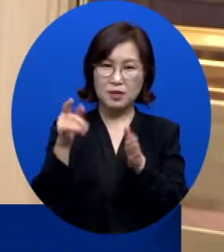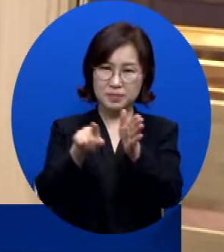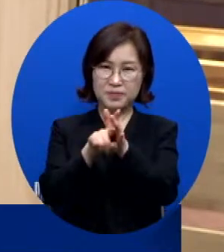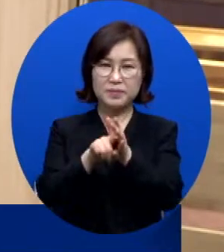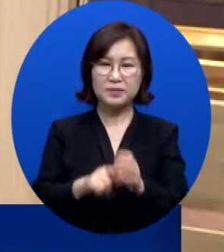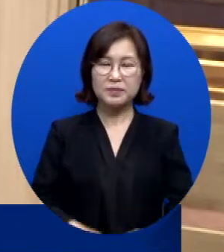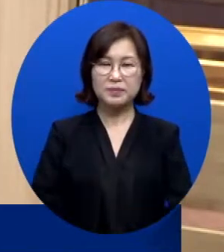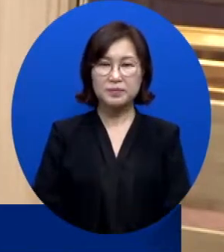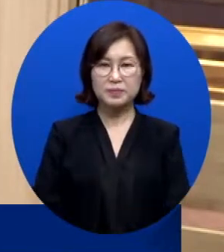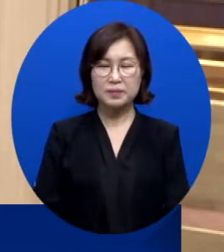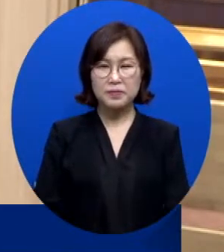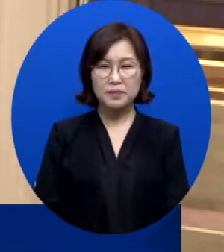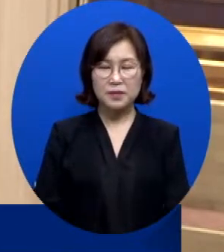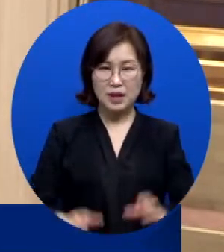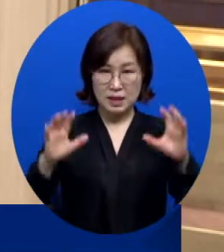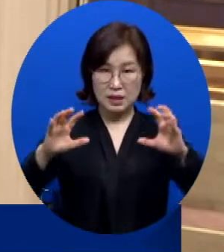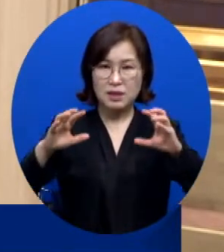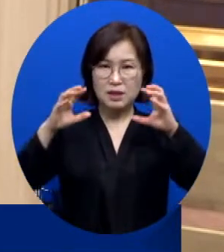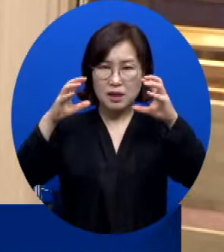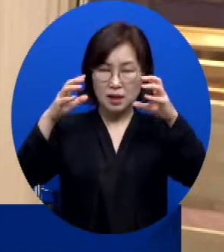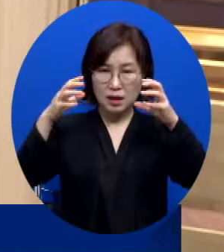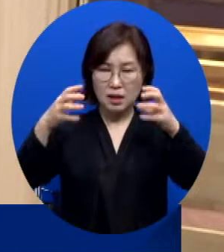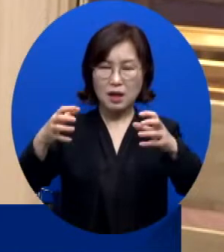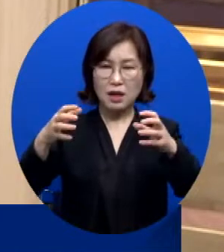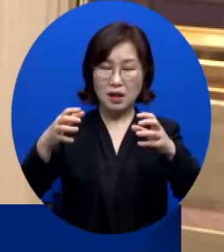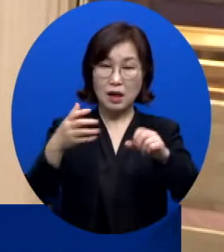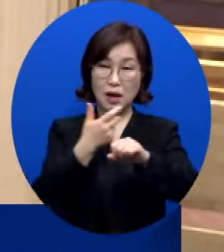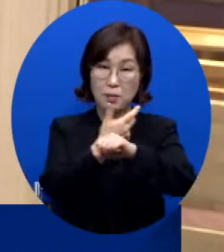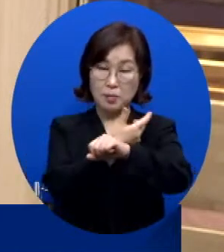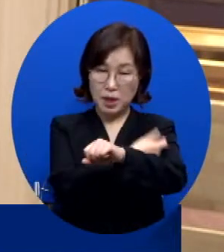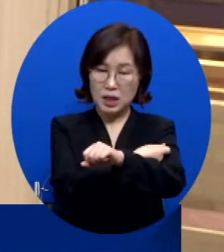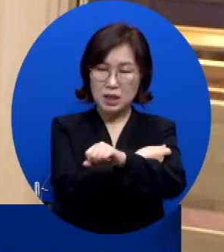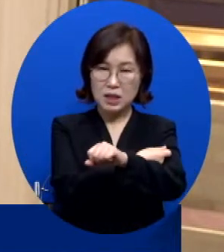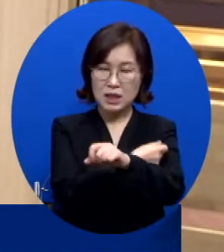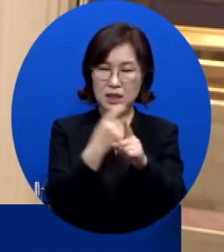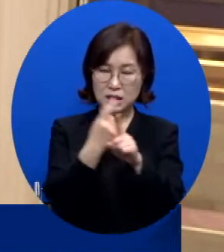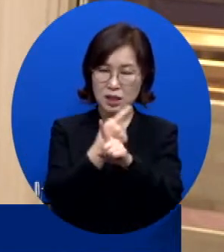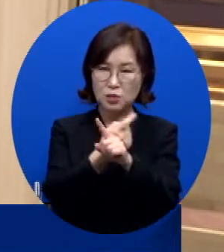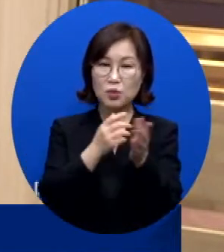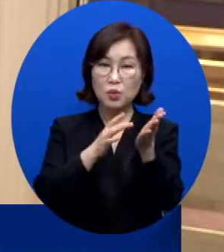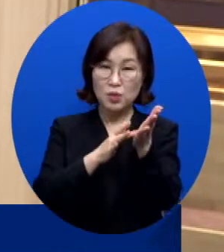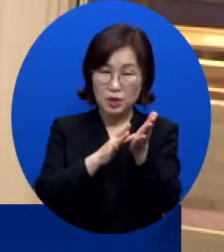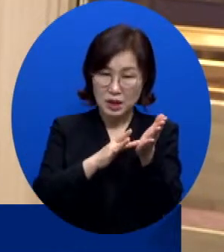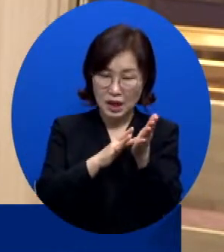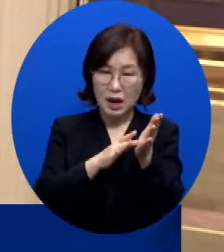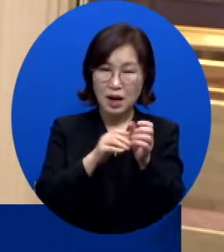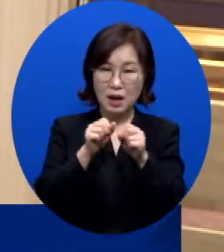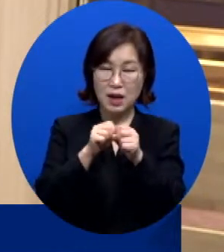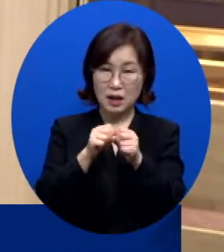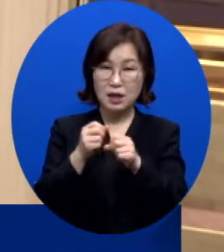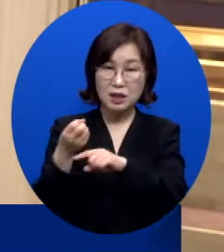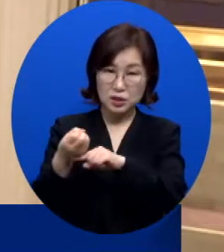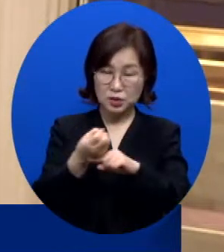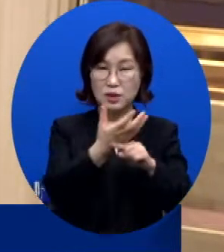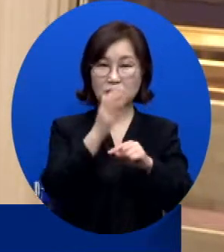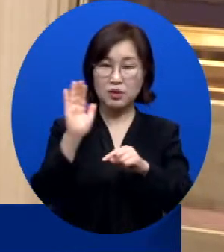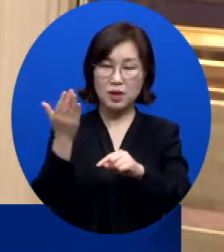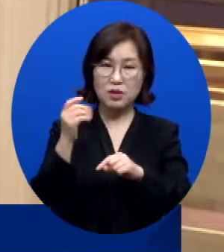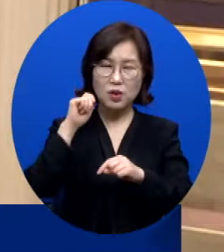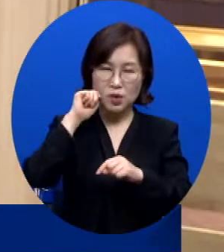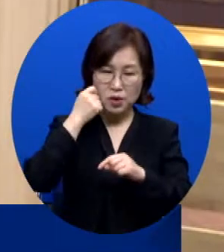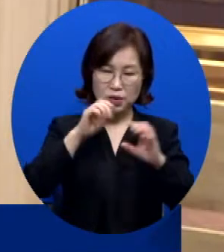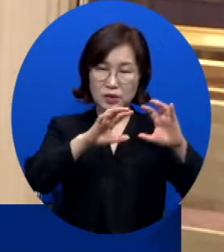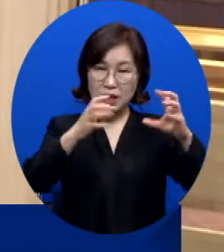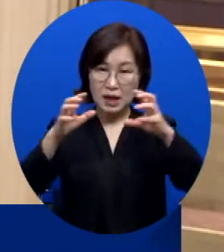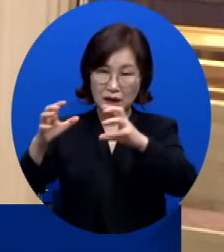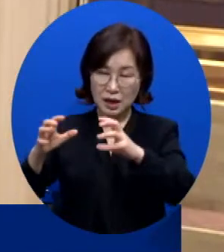생각합니다. 전 세계적으로 백신과 치료제 보급이 어려운 나라들의 좀